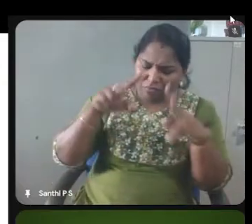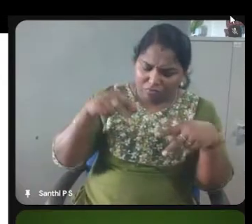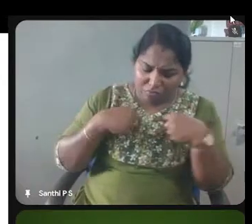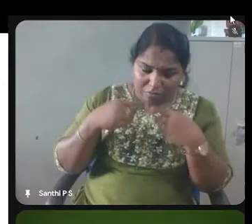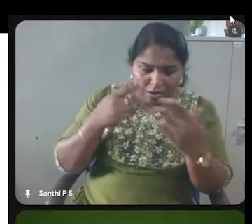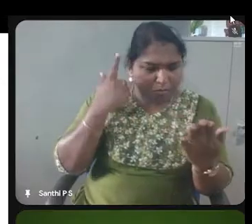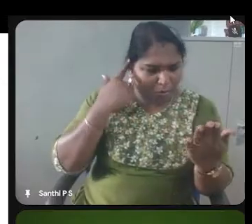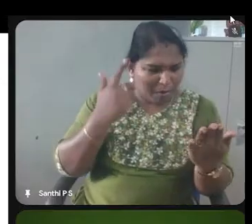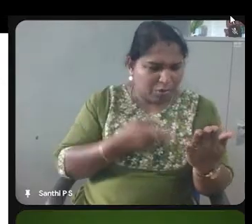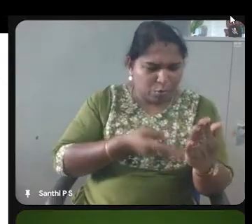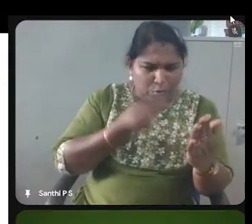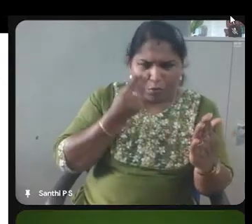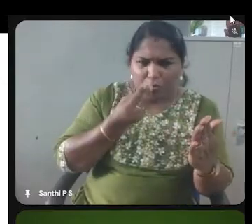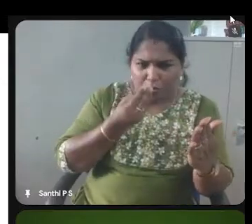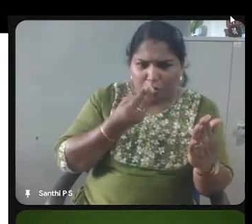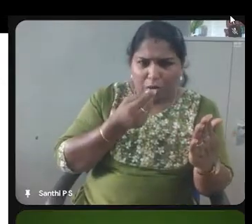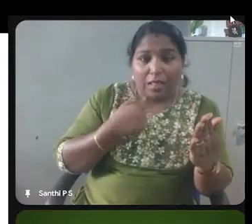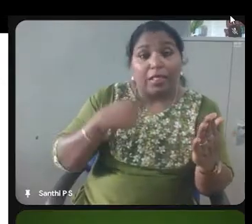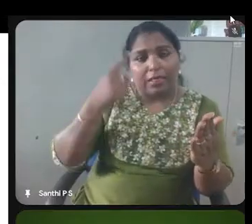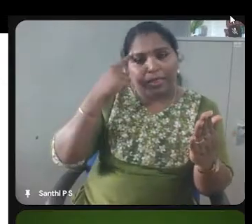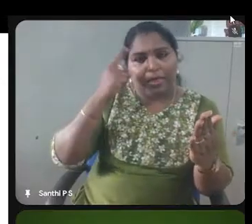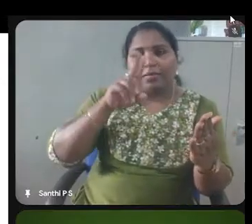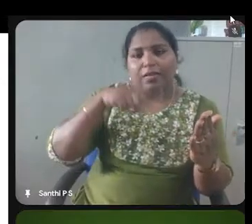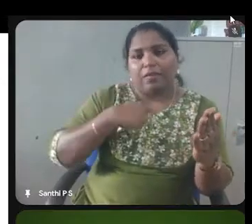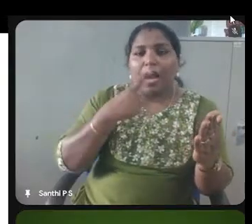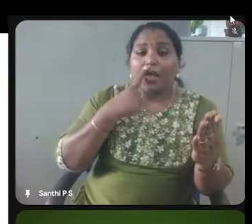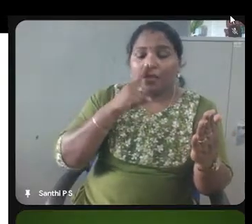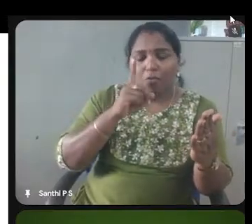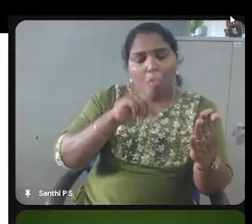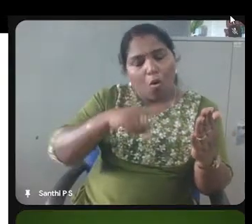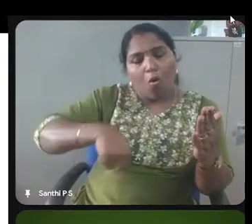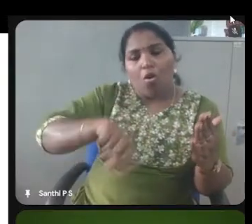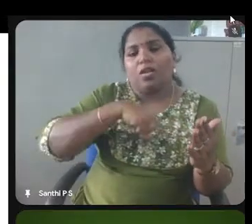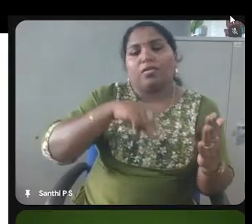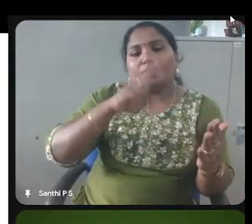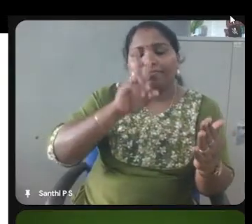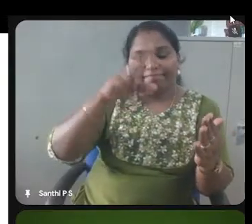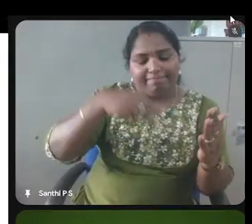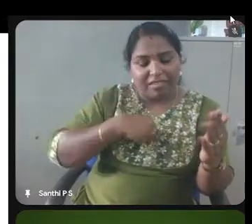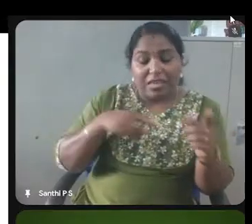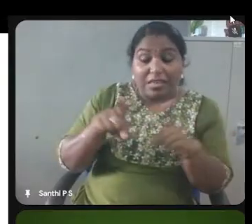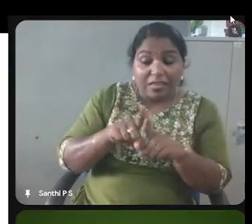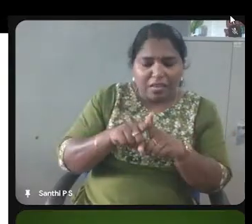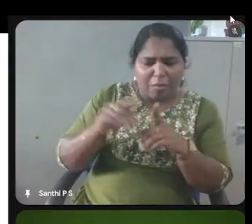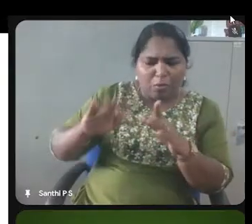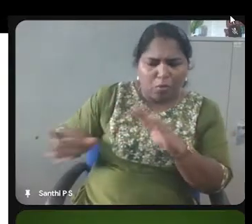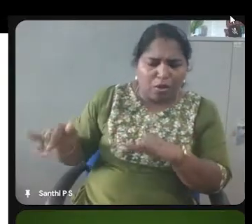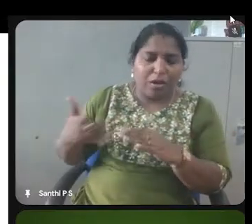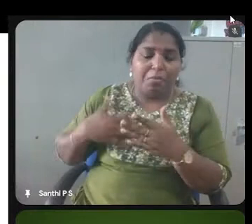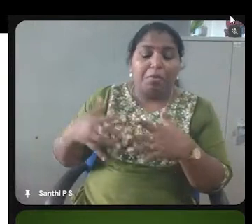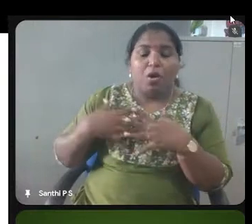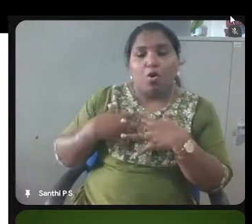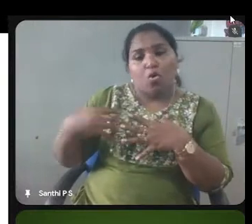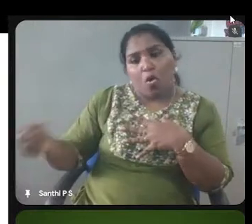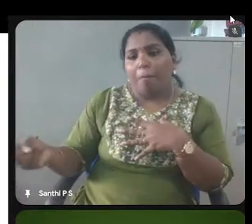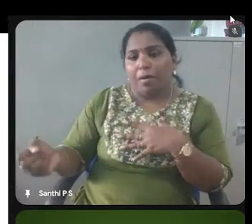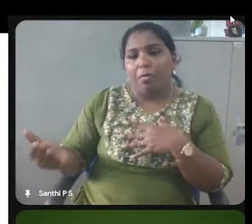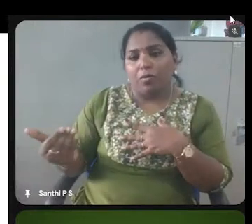എത്രത്തോളം സ്ക്രീൻ ടൈം നമ്മൾ സ്പെൻഡ് ചെയ്യുന്നു, എത്രത്തോളം നമ്മളെ കുട്ടികൾ അനുകരിക്കുന്നതാണ് ആദ്യം നമുക്ക് വരേണ്ട ഒരു